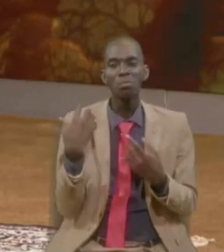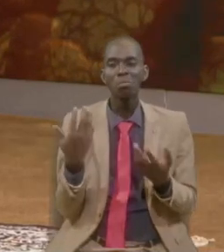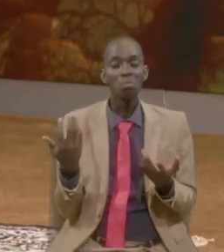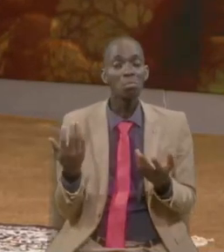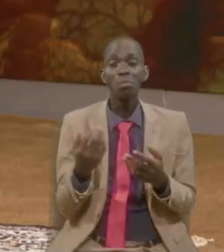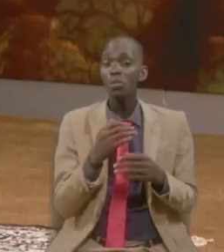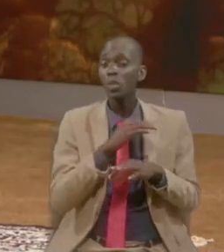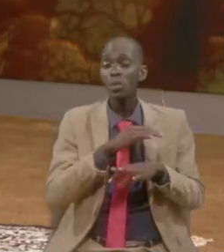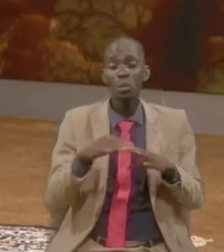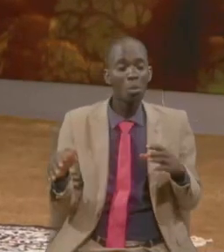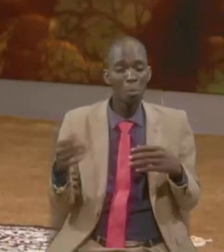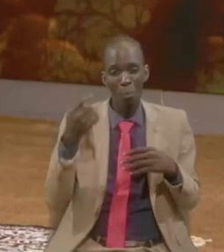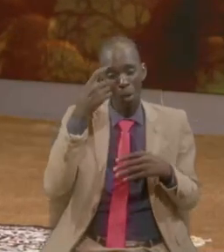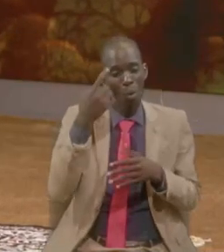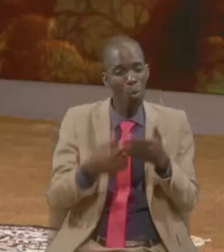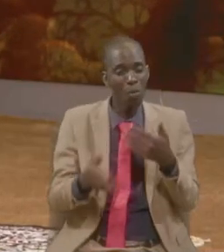voyez,